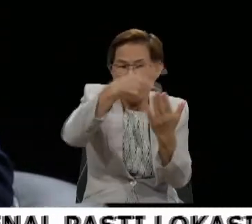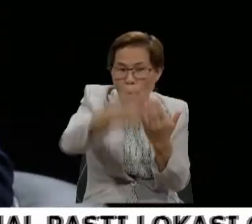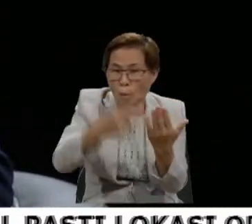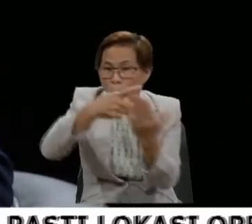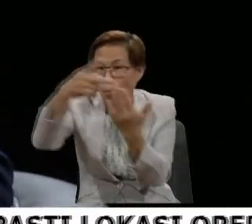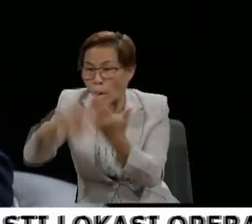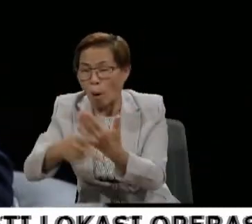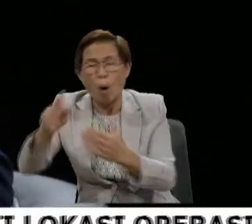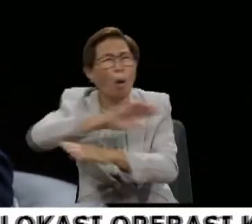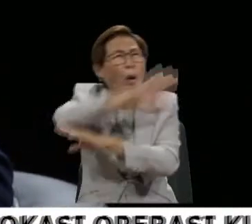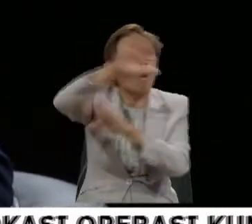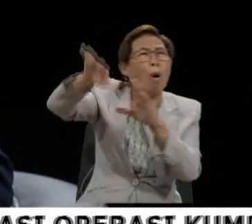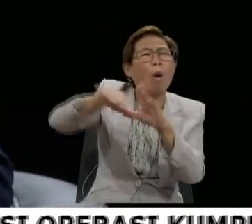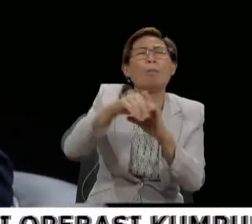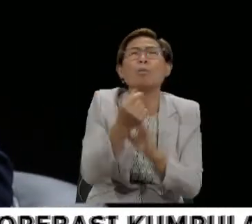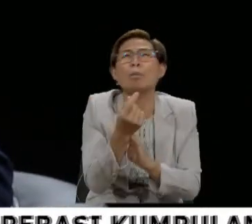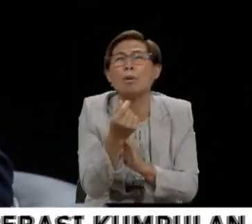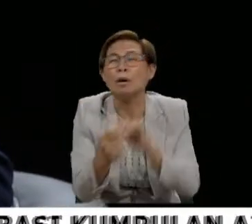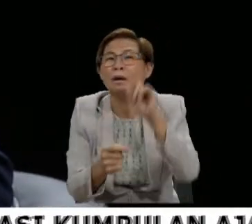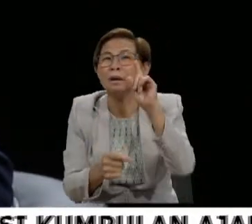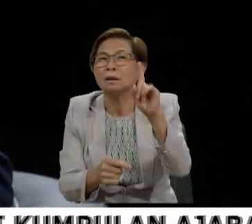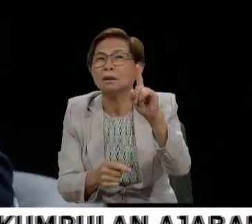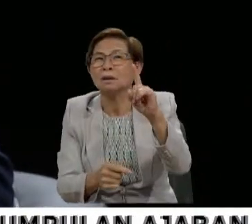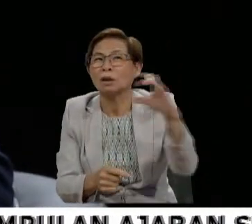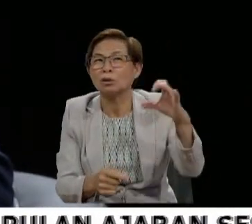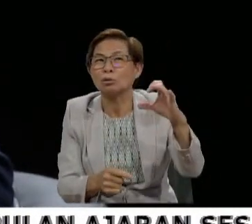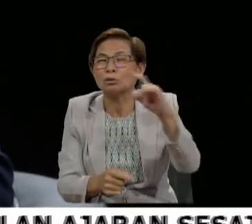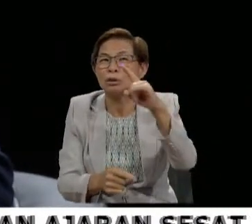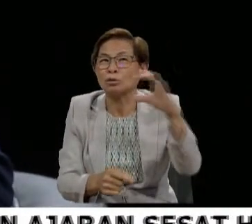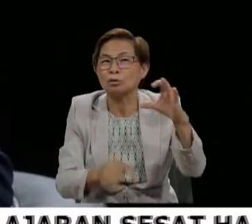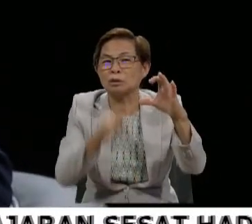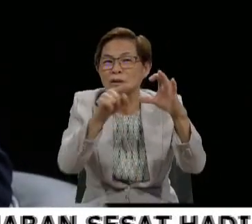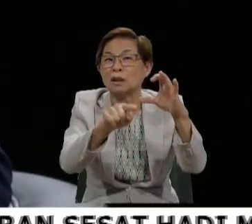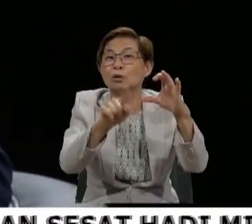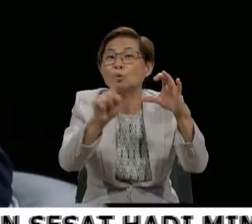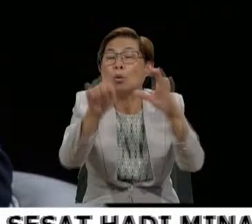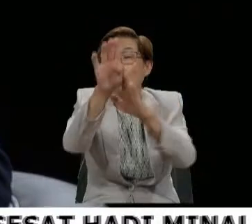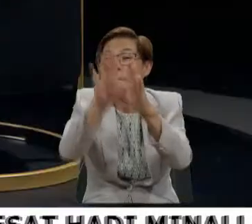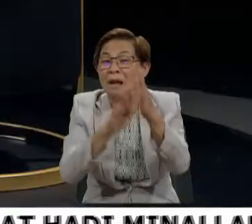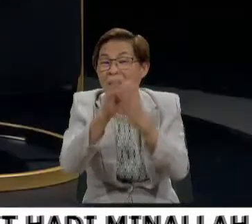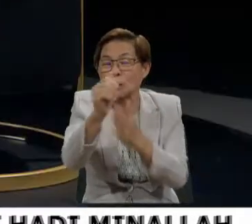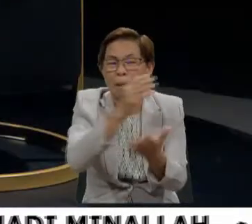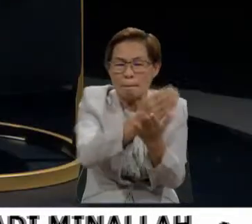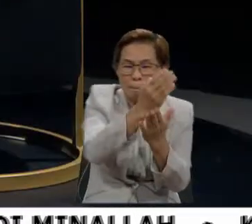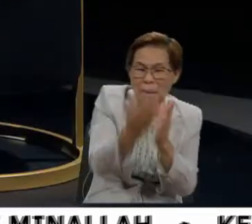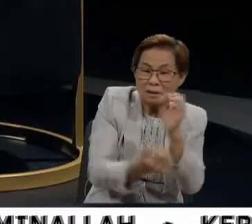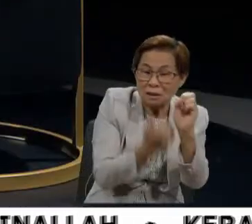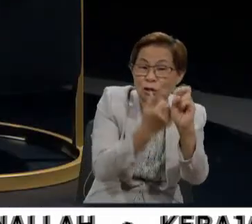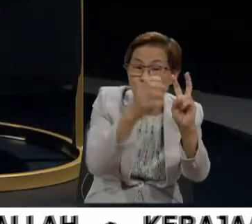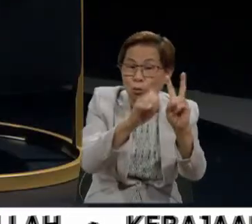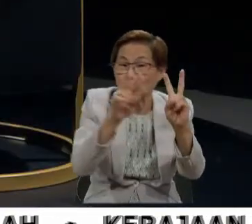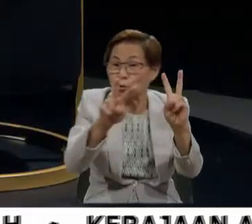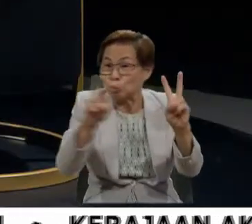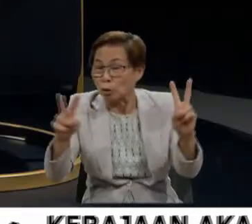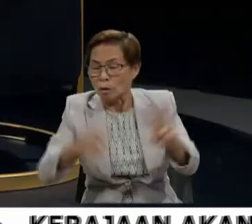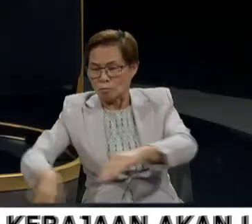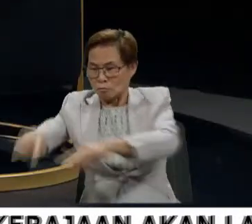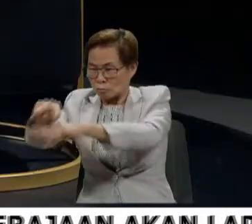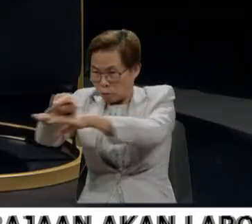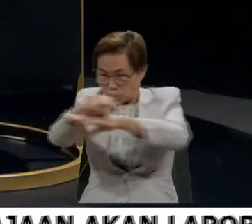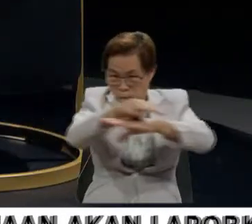yang keseluruhannya bernilai lebih kurang 101 bilion ini Datuk bajet 2022 nak memantau